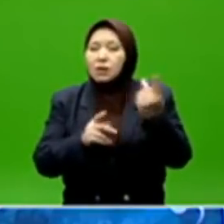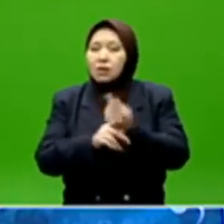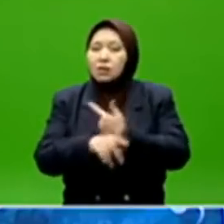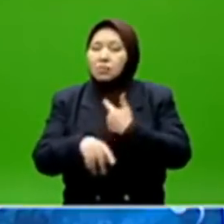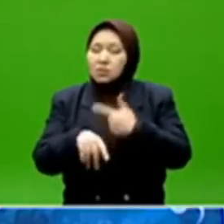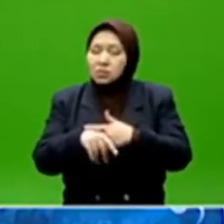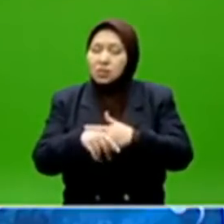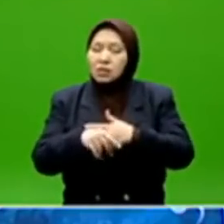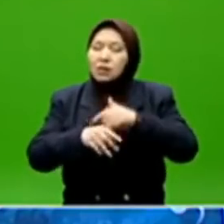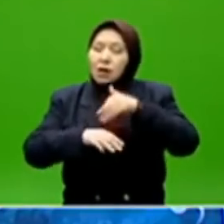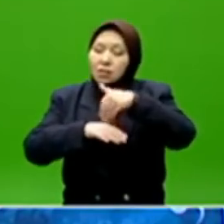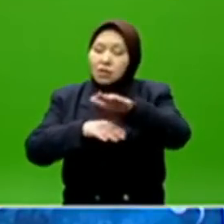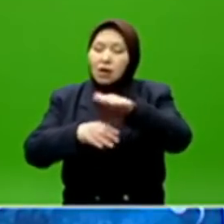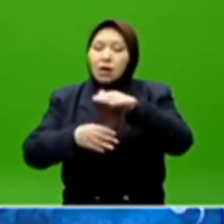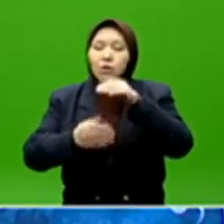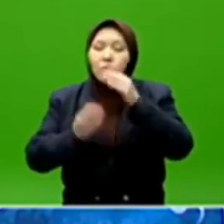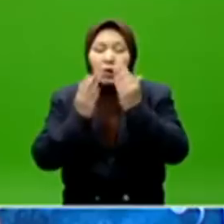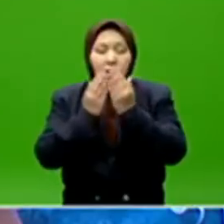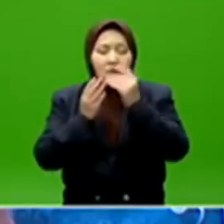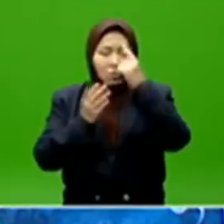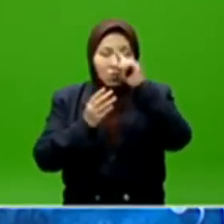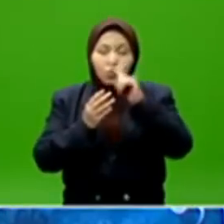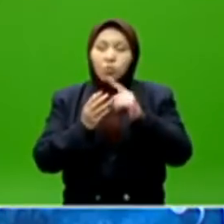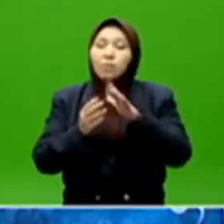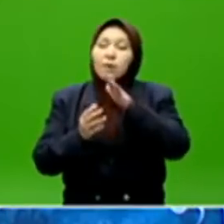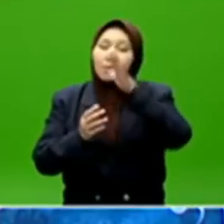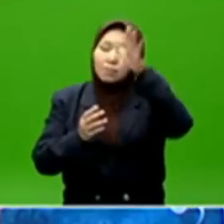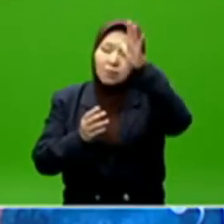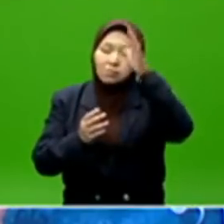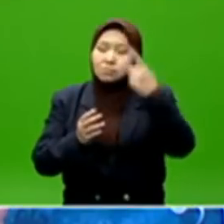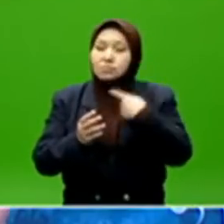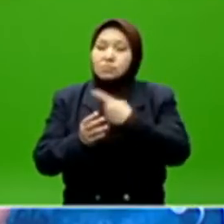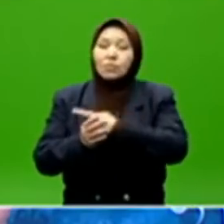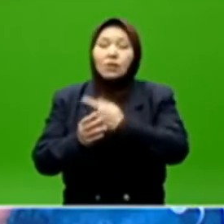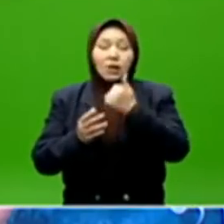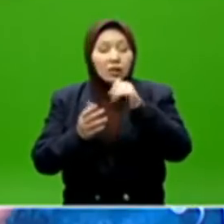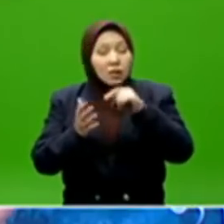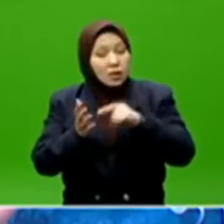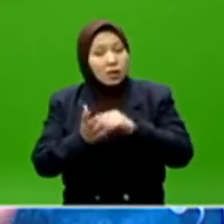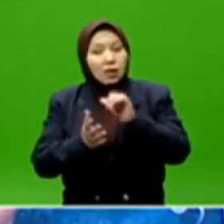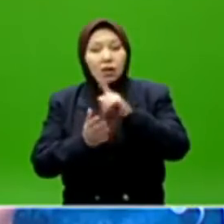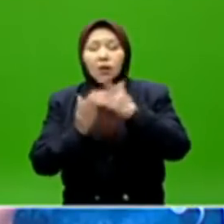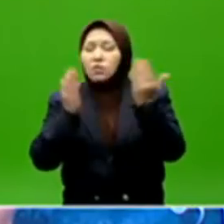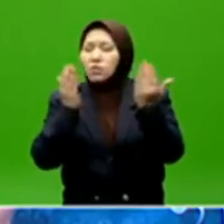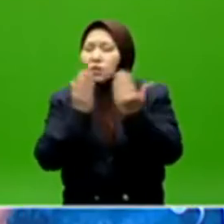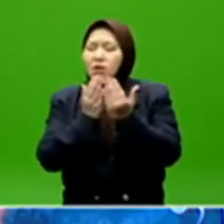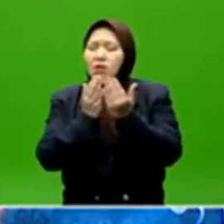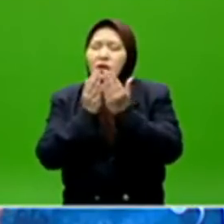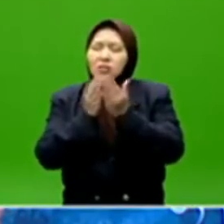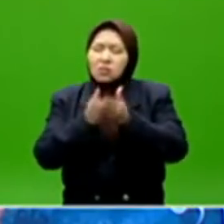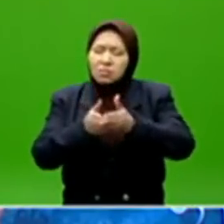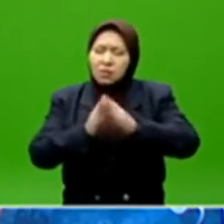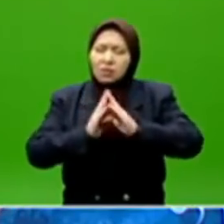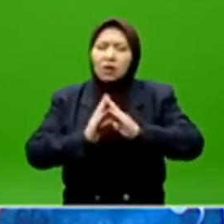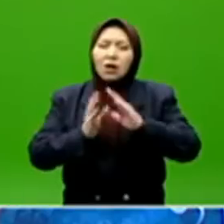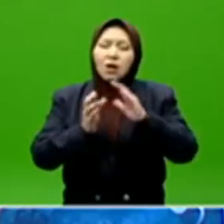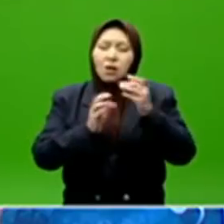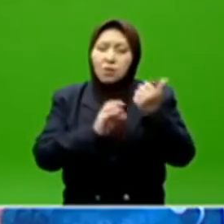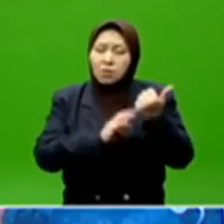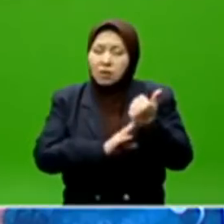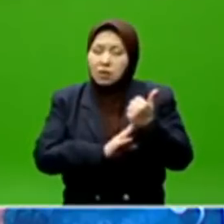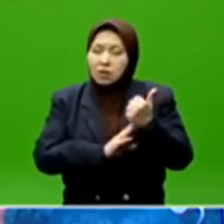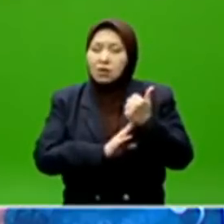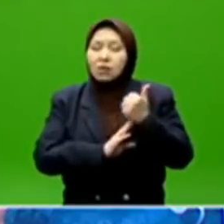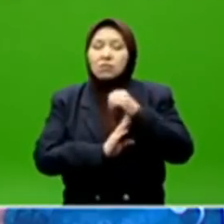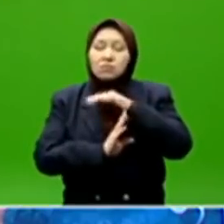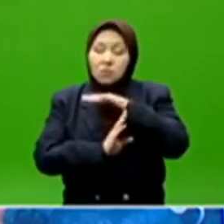titipkan doa ini untuk ibu dan ayah kita, kerana inilah doa yang dipohon dan dipinta oleh Nabi Allah Ibrahim alaihissalam.